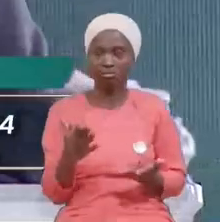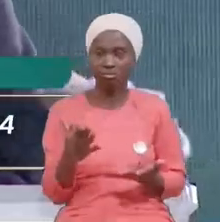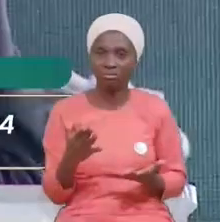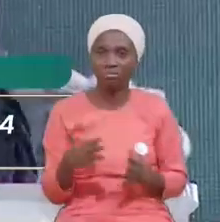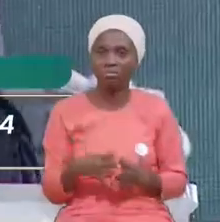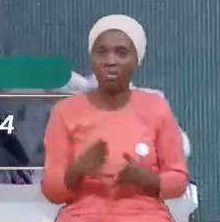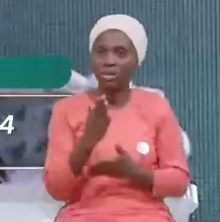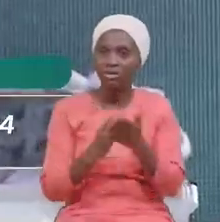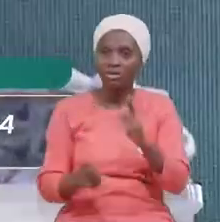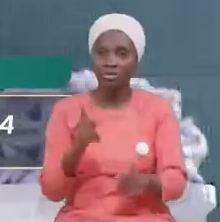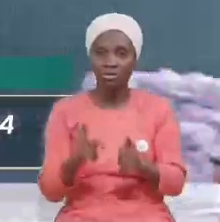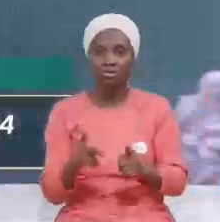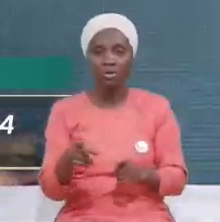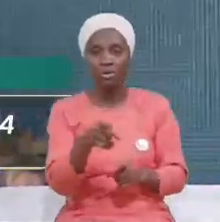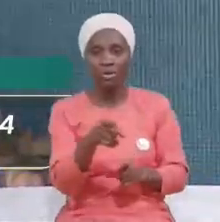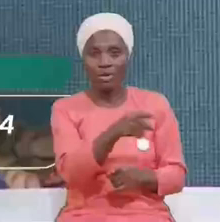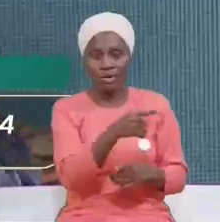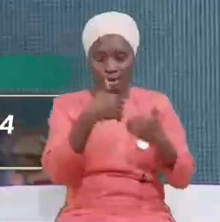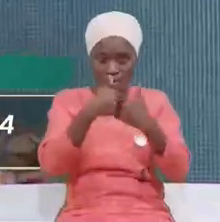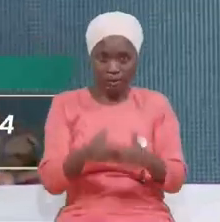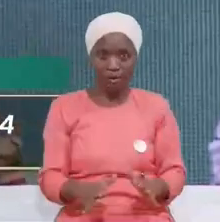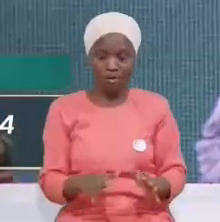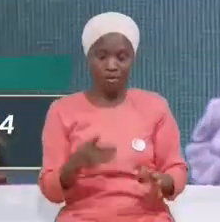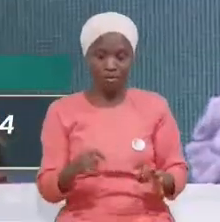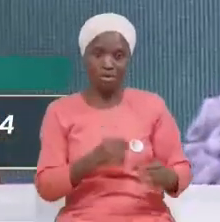Il y a des gens qui perdent courage à cause de ce qu'ils voient.